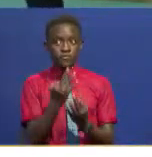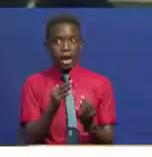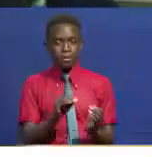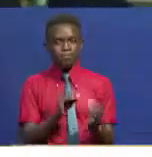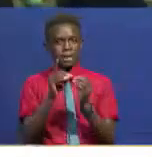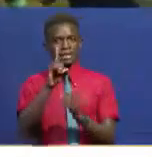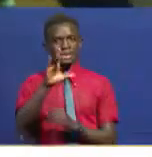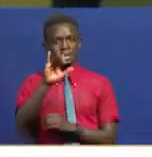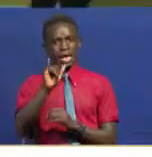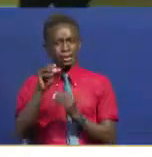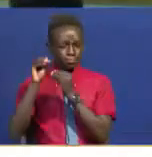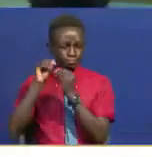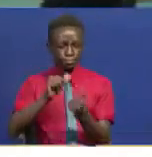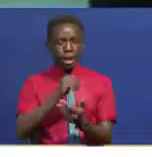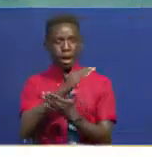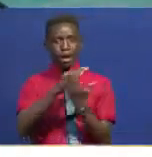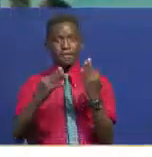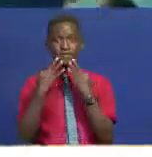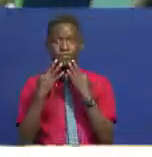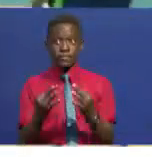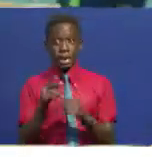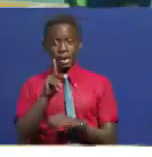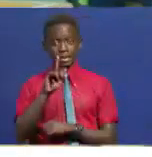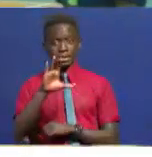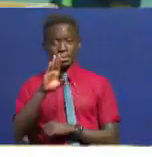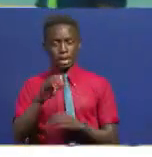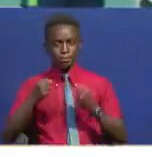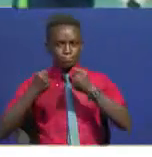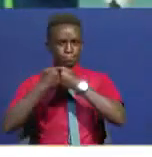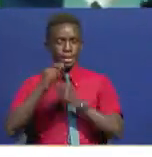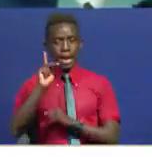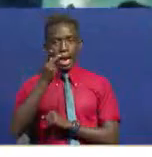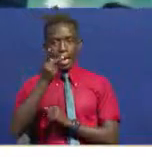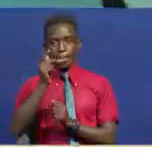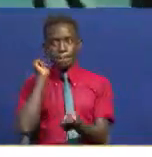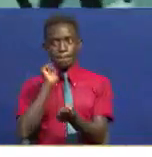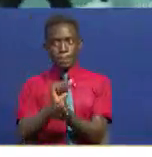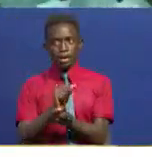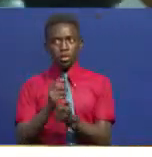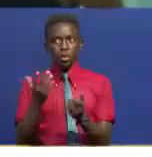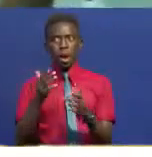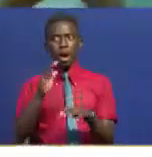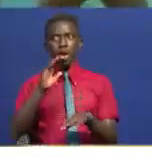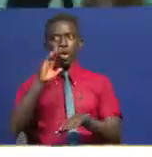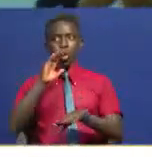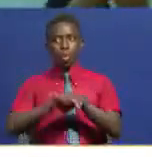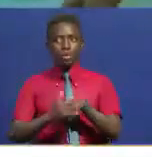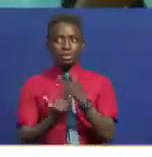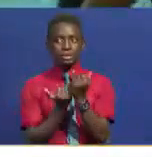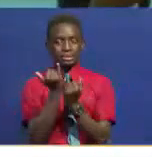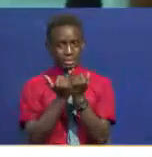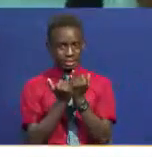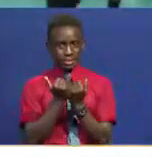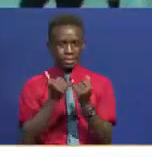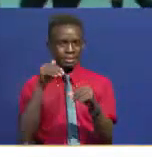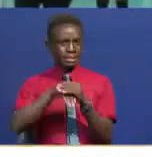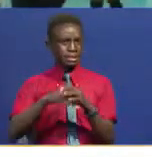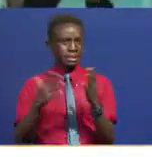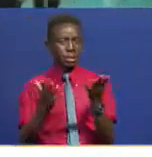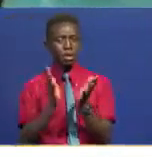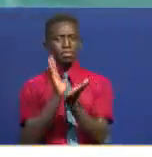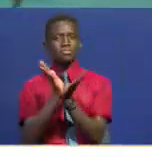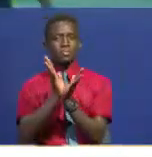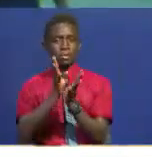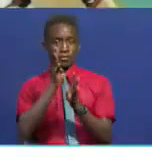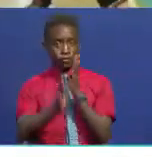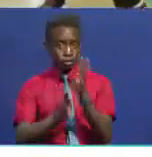nusu finali. KCB itakabiliana na Kenya Prisons kwenye mechi ya marudiano Jumamosi hii katika ukumbi wa uwanja wa Kasarani.